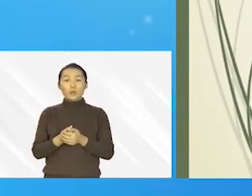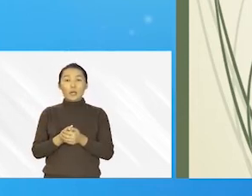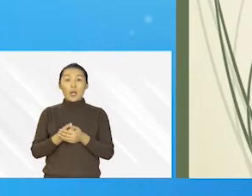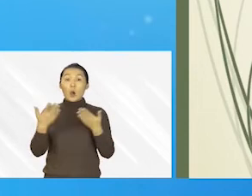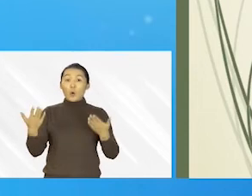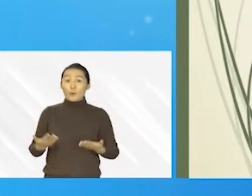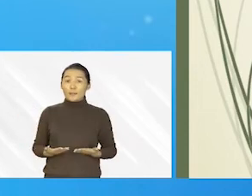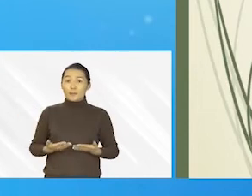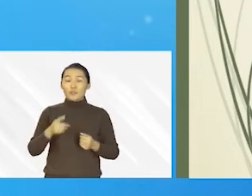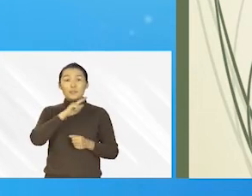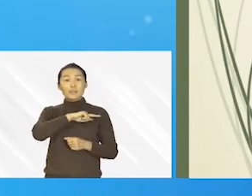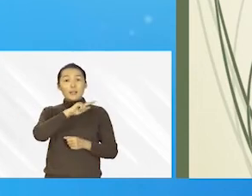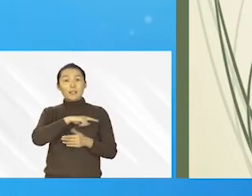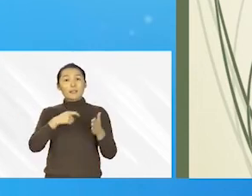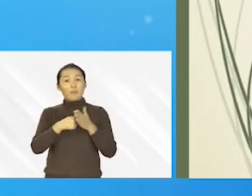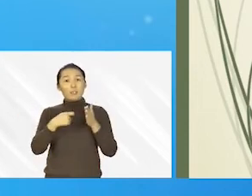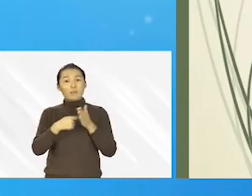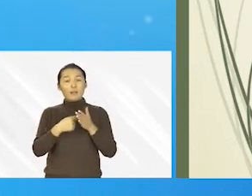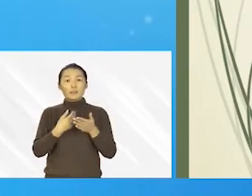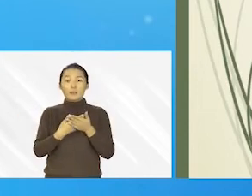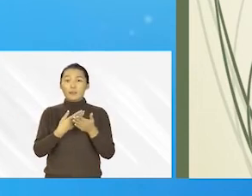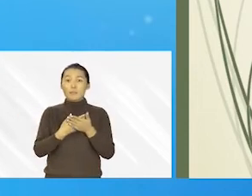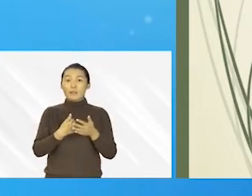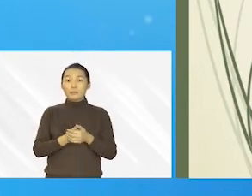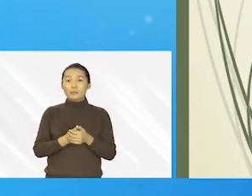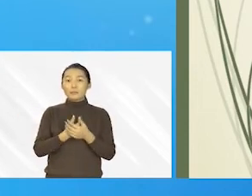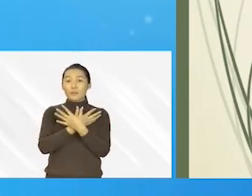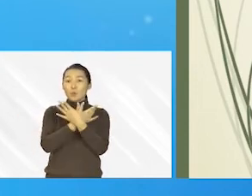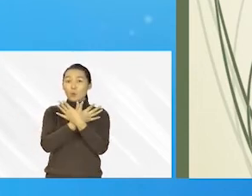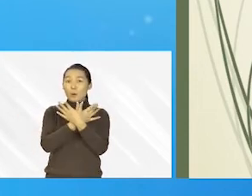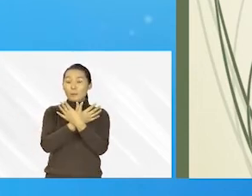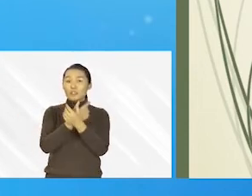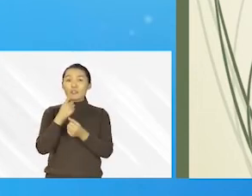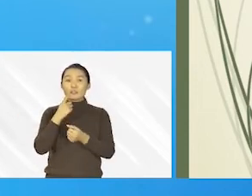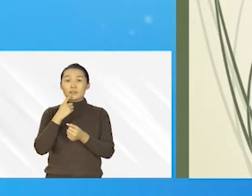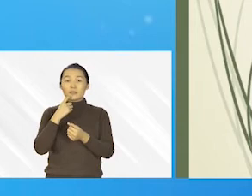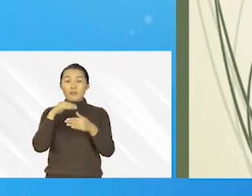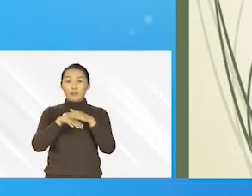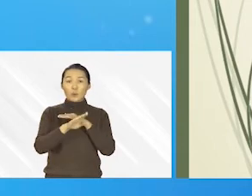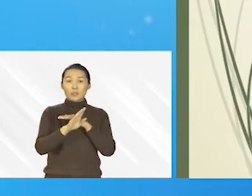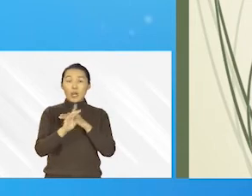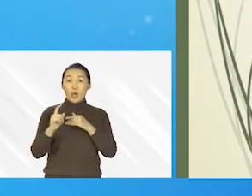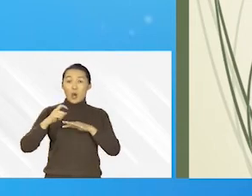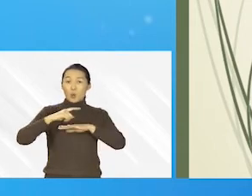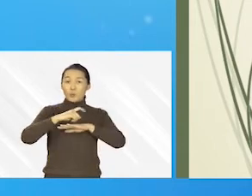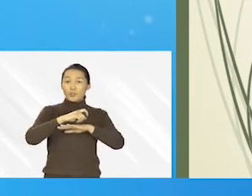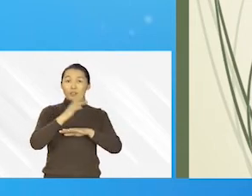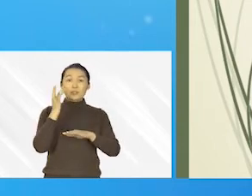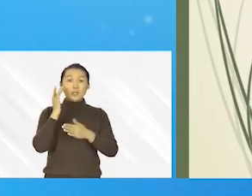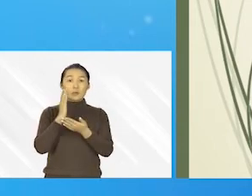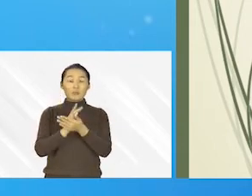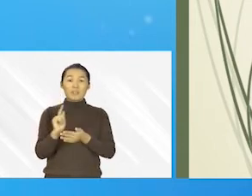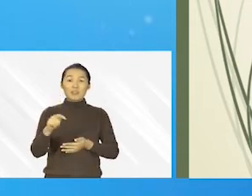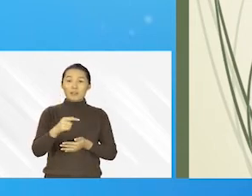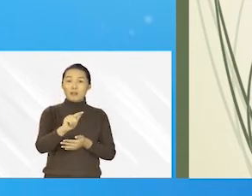образом жизни и характером питания. Например, у бабочки из яйца выходит гусеница, которая имеет